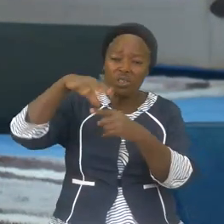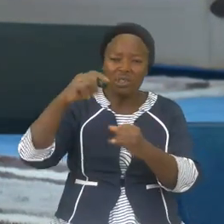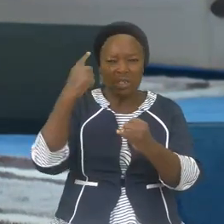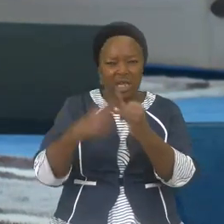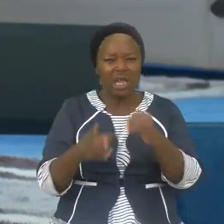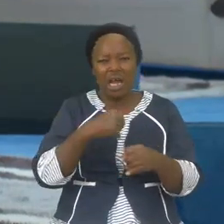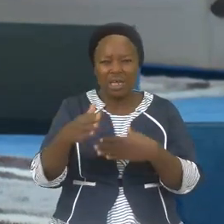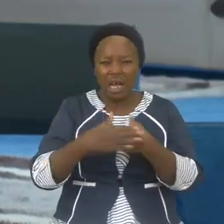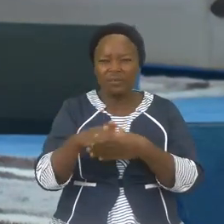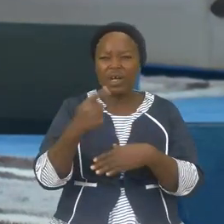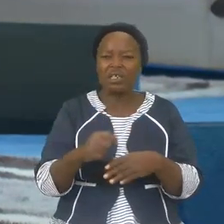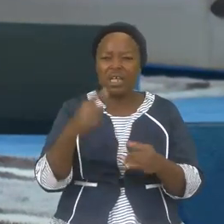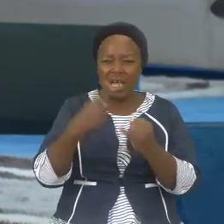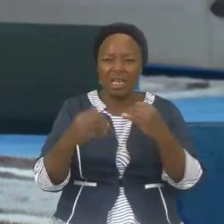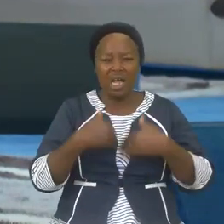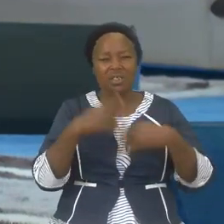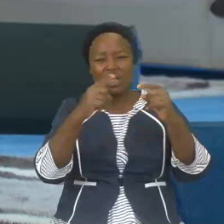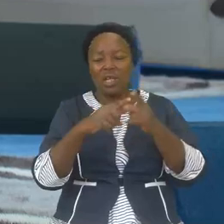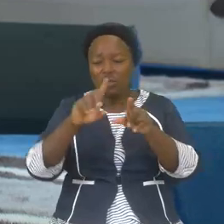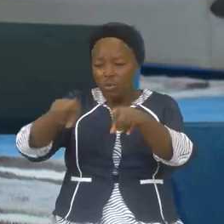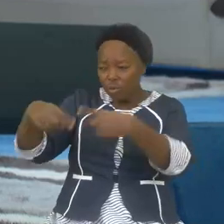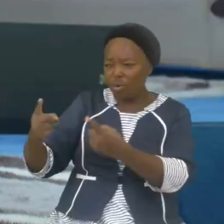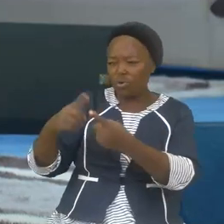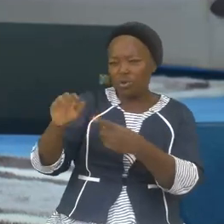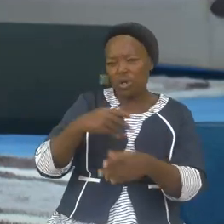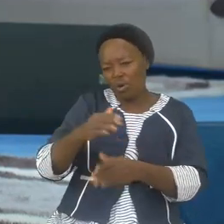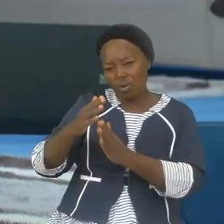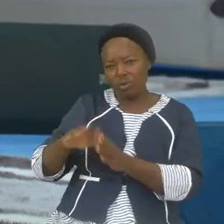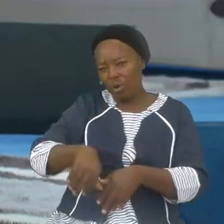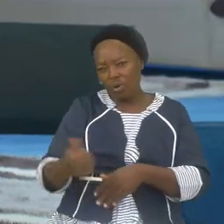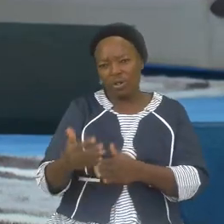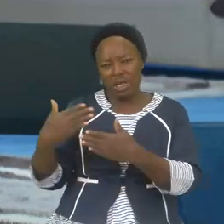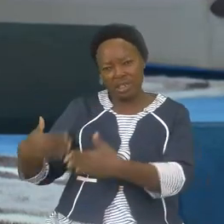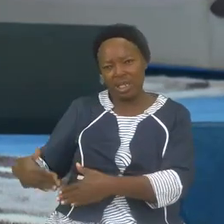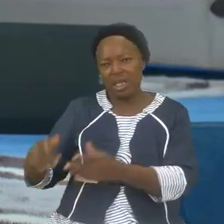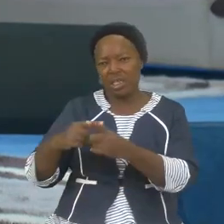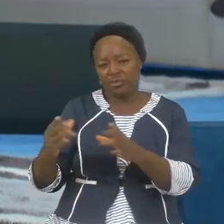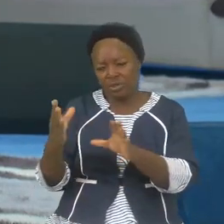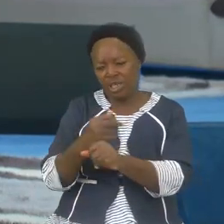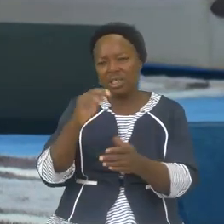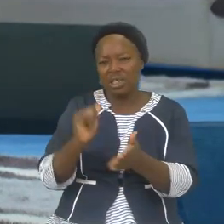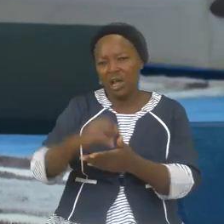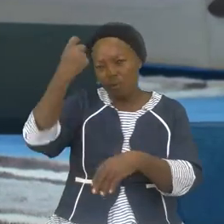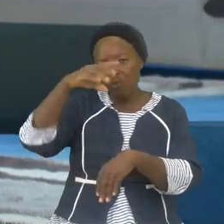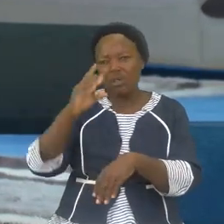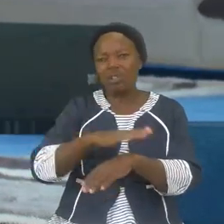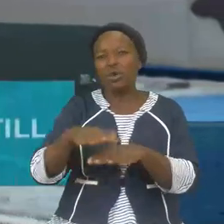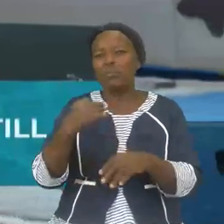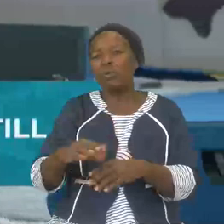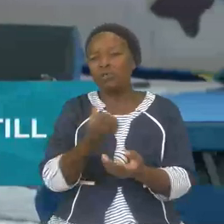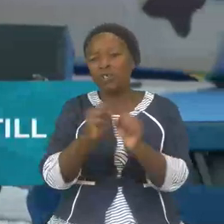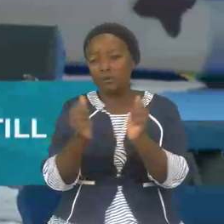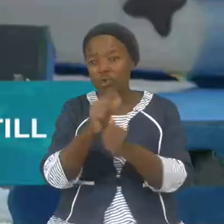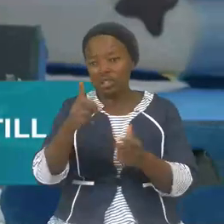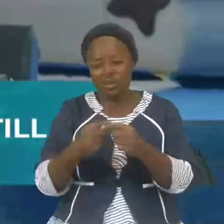fin et après la fin. Après la fin, vous êtes allé à l'autre bord et avec cette sagesse du salut en vous